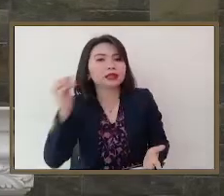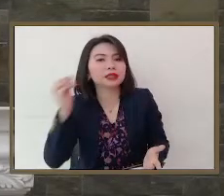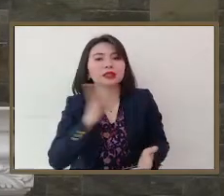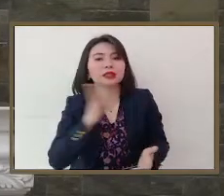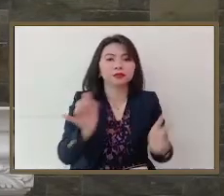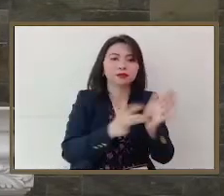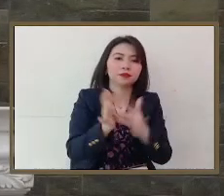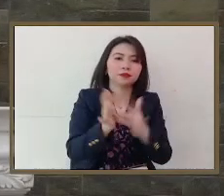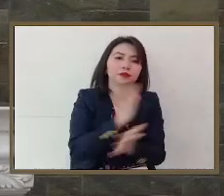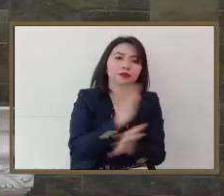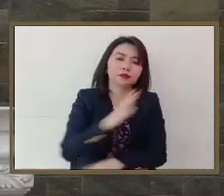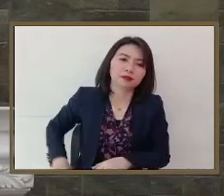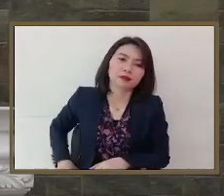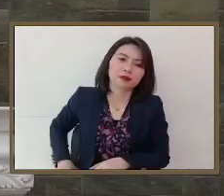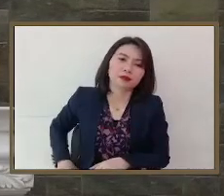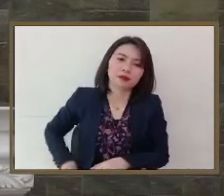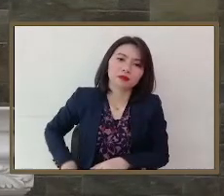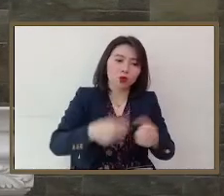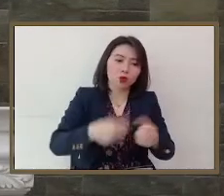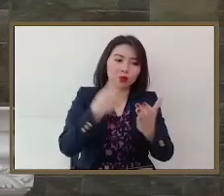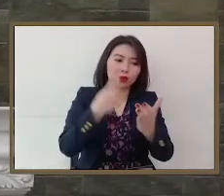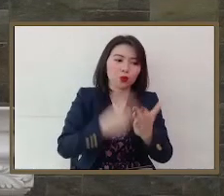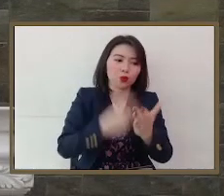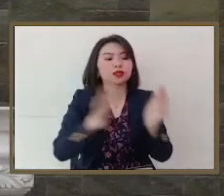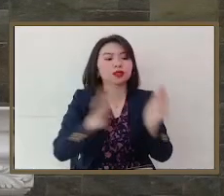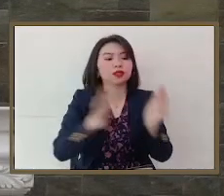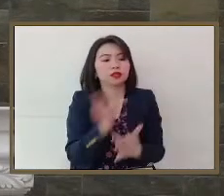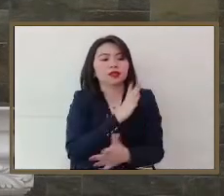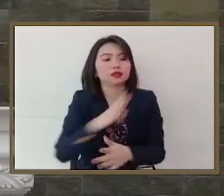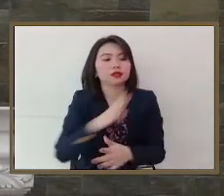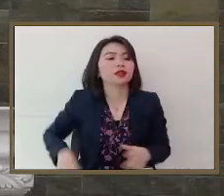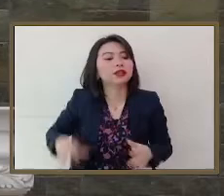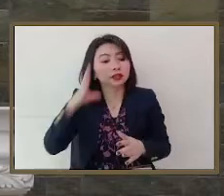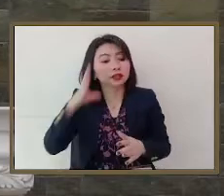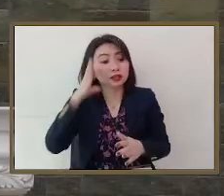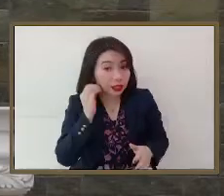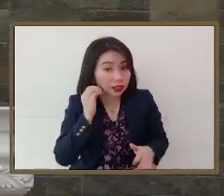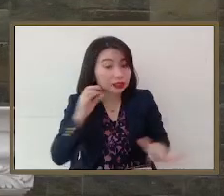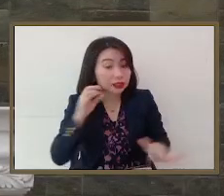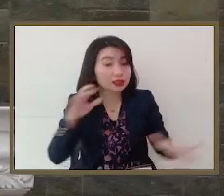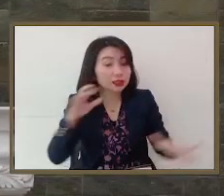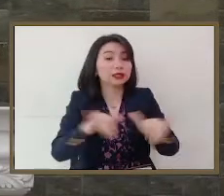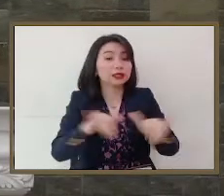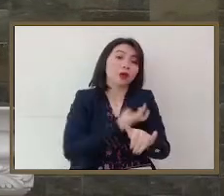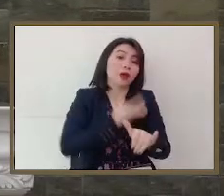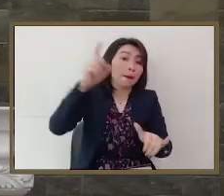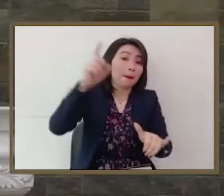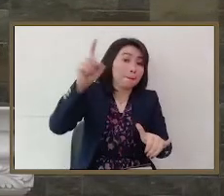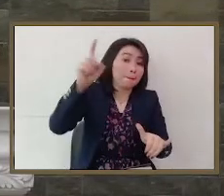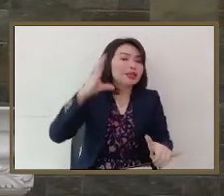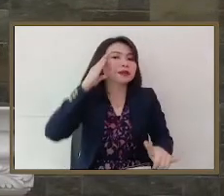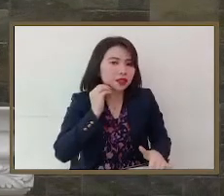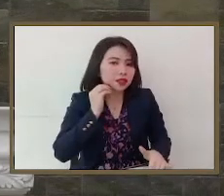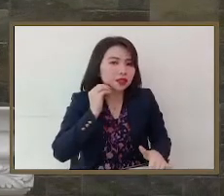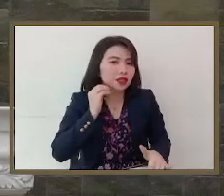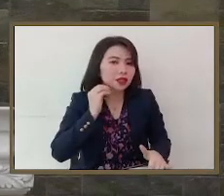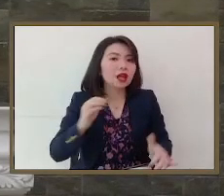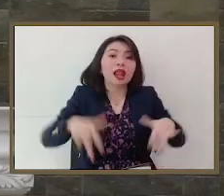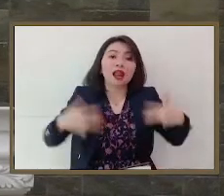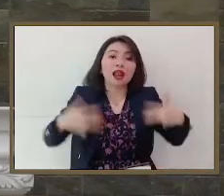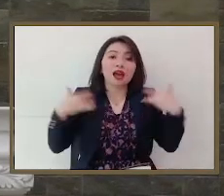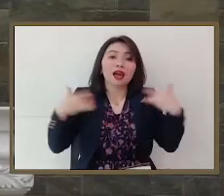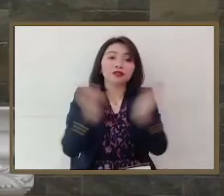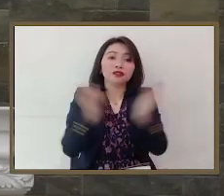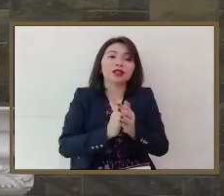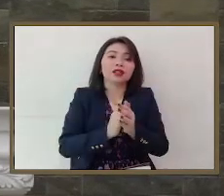Kaya yung nalakaran naman ng Panginoon ay dapat naman nating lakaran. Yung buhay na napagtagumpayan ng Panginoon ay